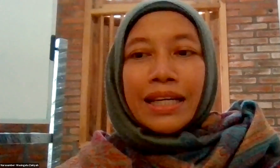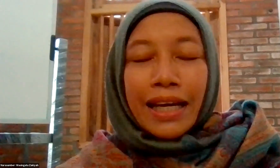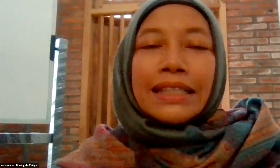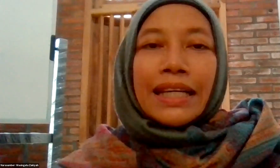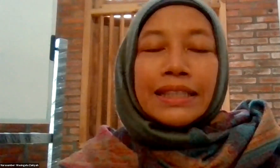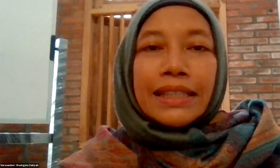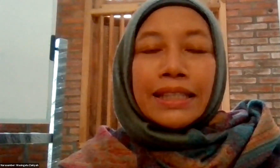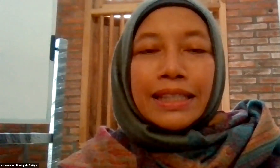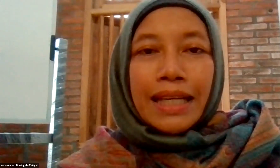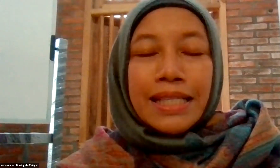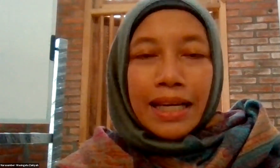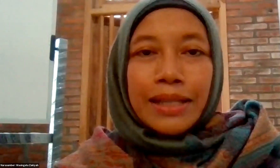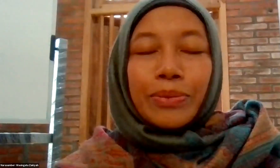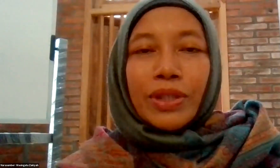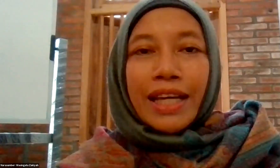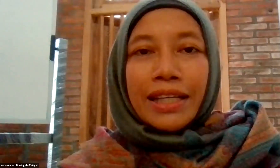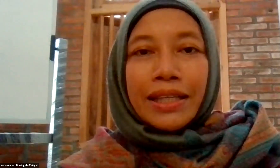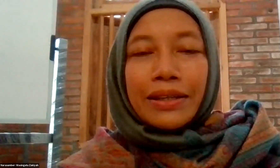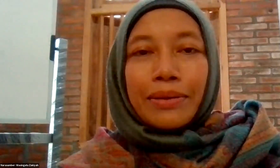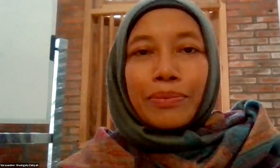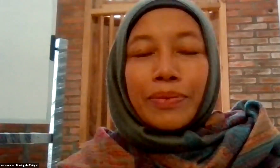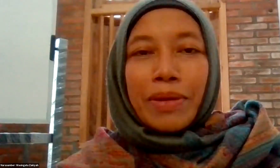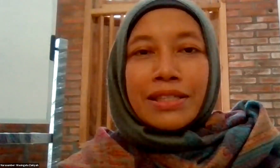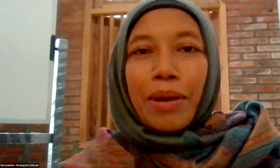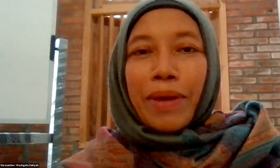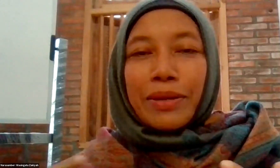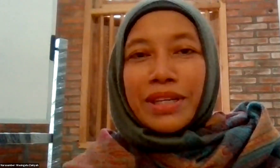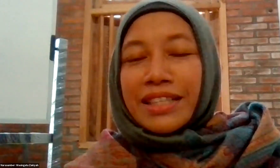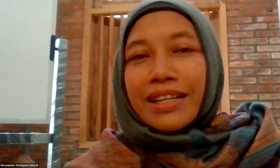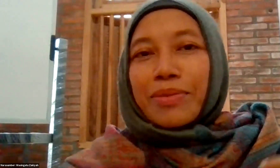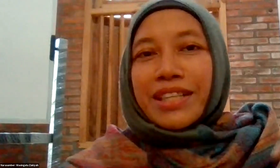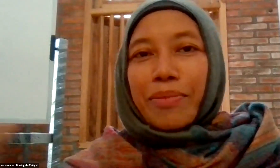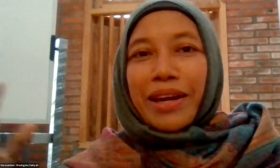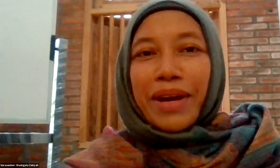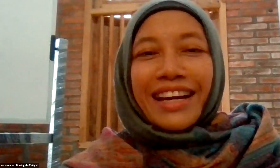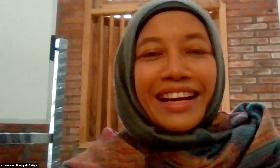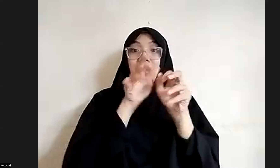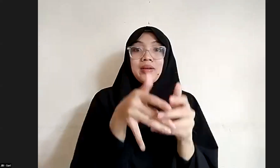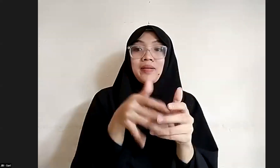Ya. Dan dari sana kemudian selama